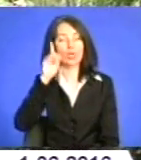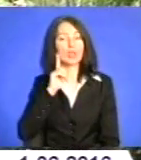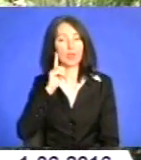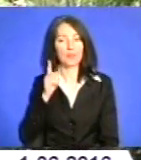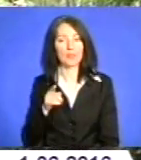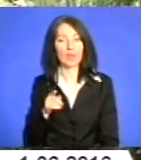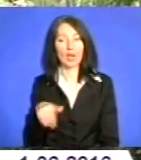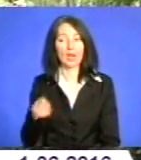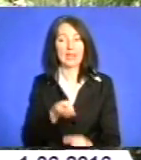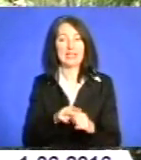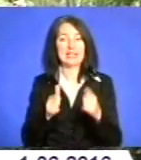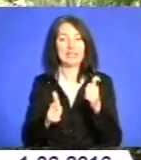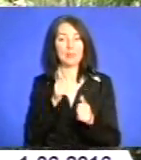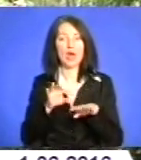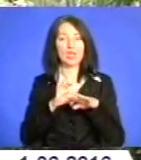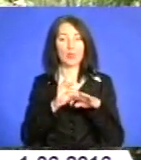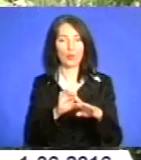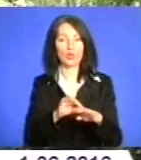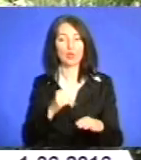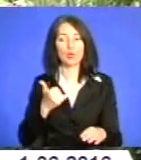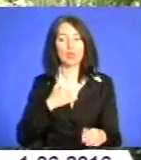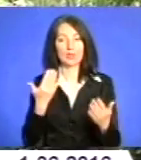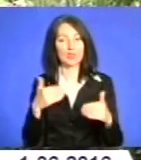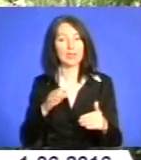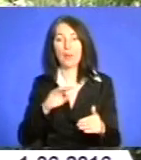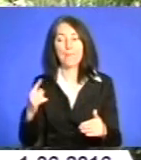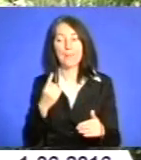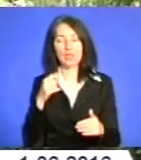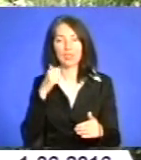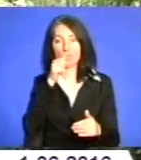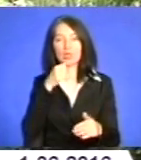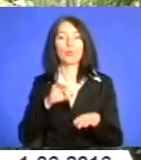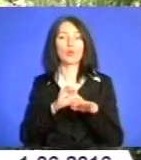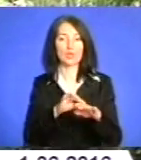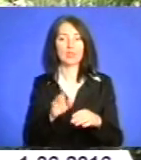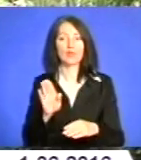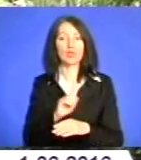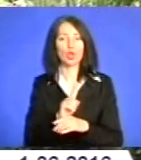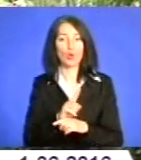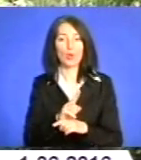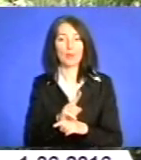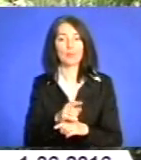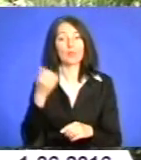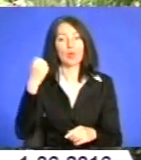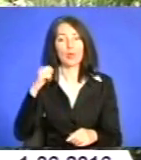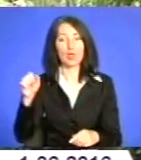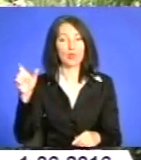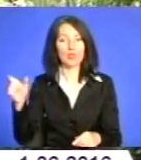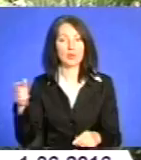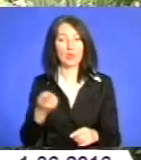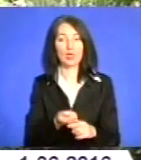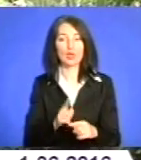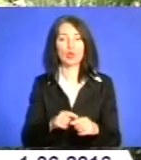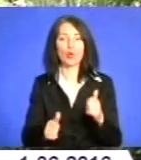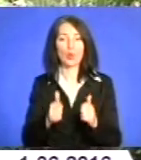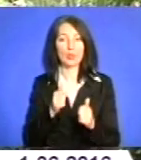Ці змагання проводилися, у нас вже не перший рік проводяться, в принципі, в Тернополі. Переможцями даного